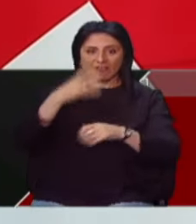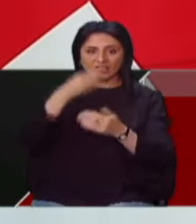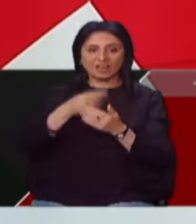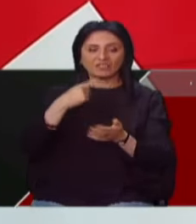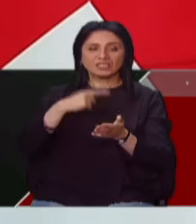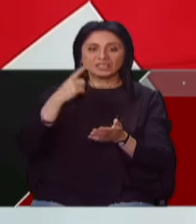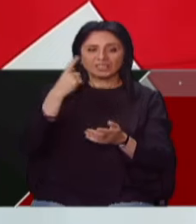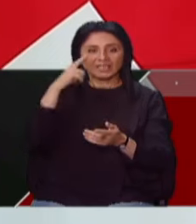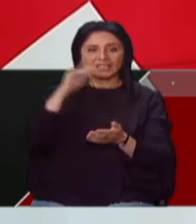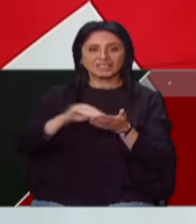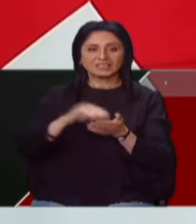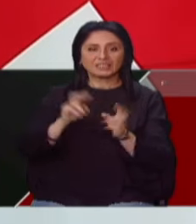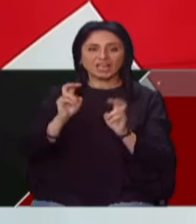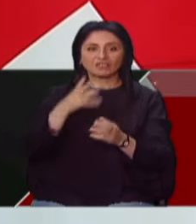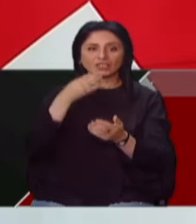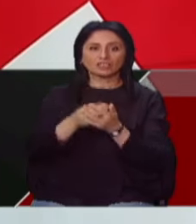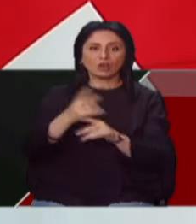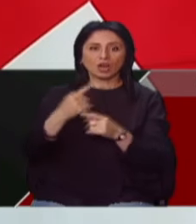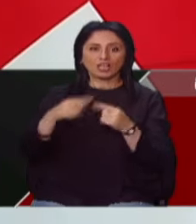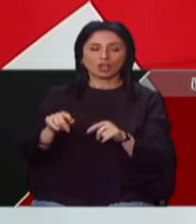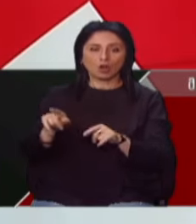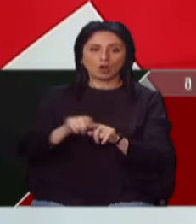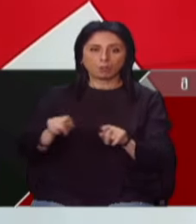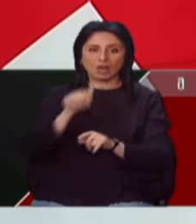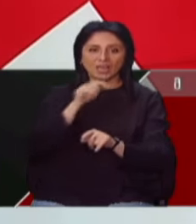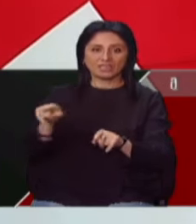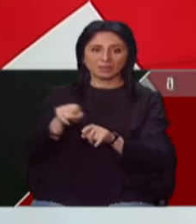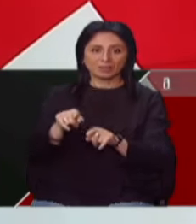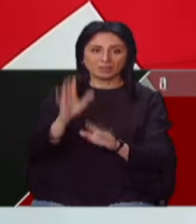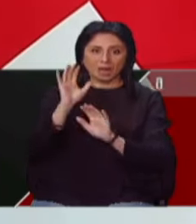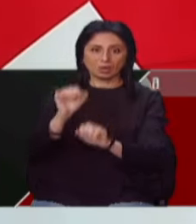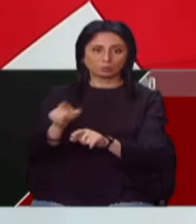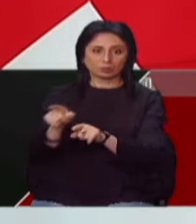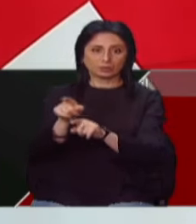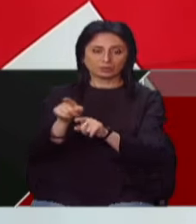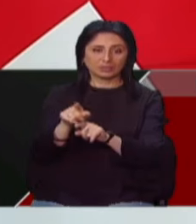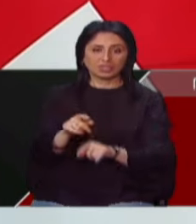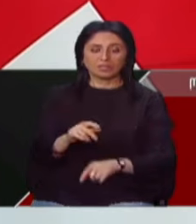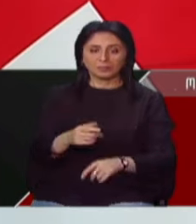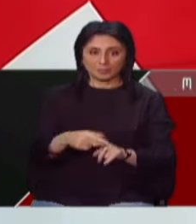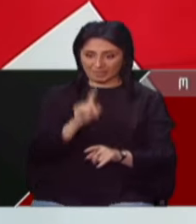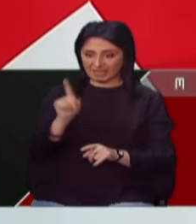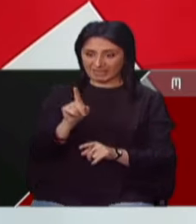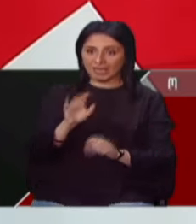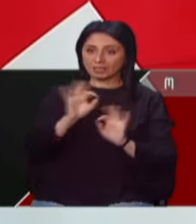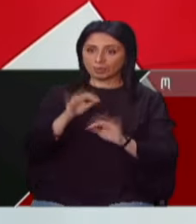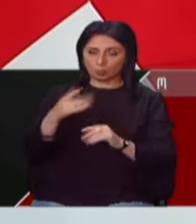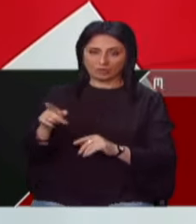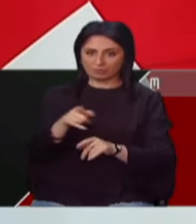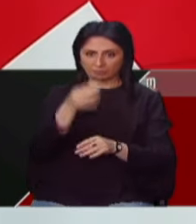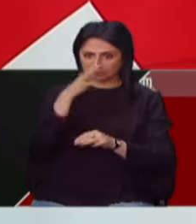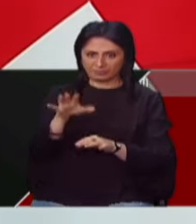Tausi, Egreto de Bulma, Radical Opposition, the expert, Romulus, Hasu Jenko. Ჯერერთი ის